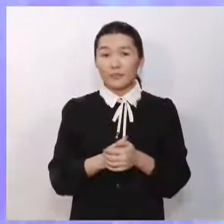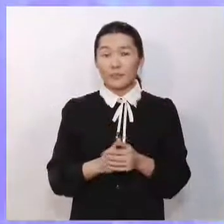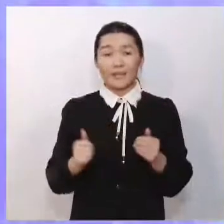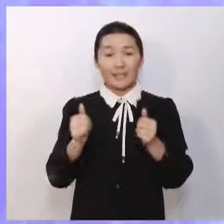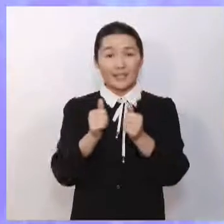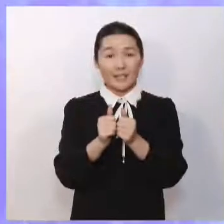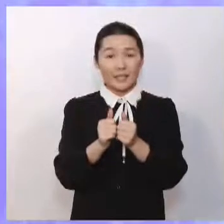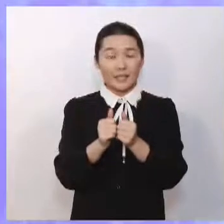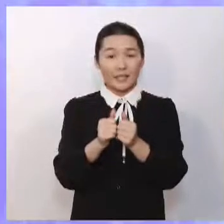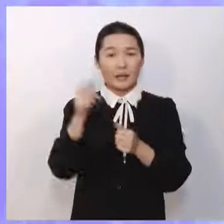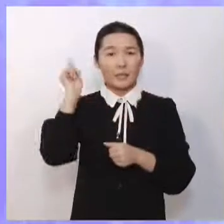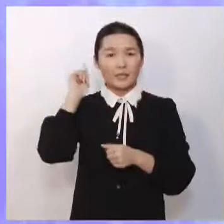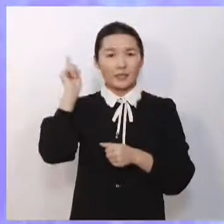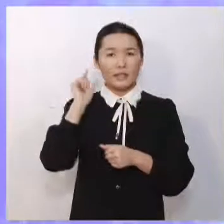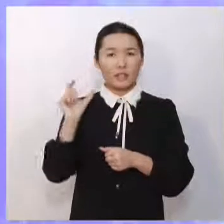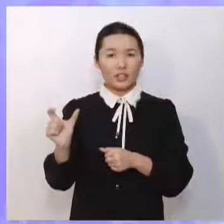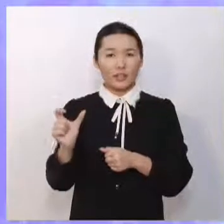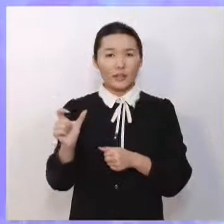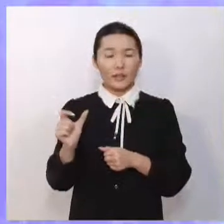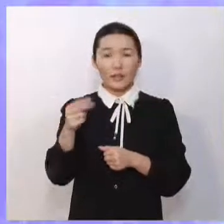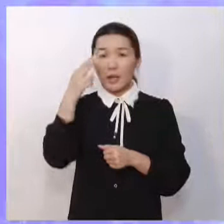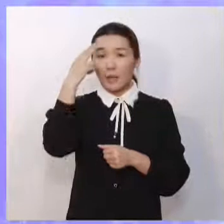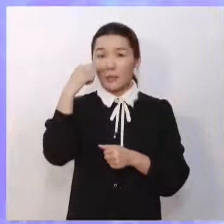Соседям древний человек привык